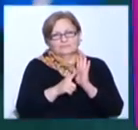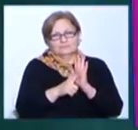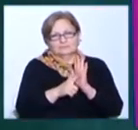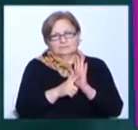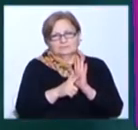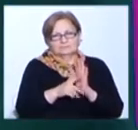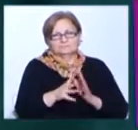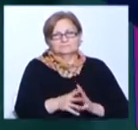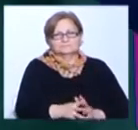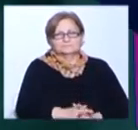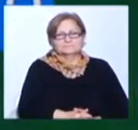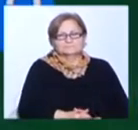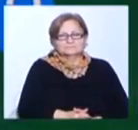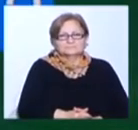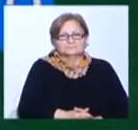7.